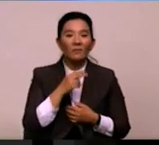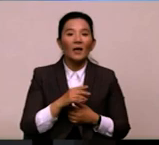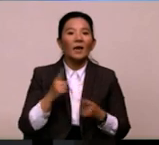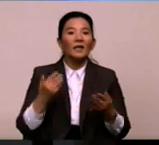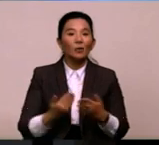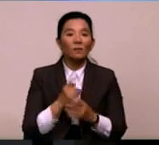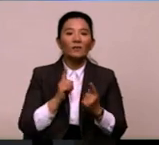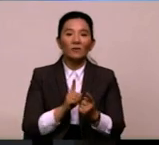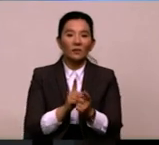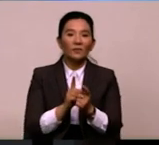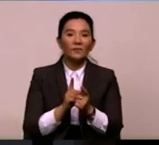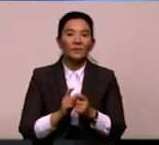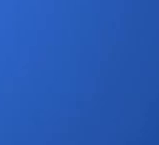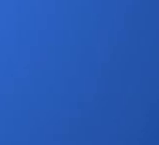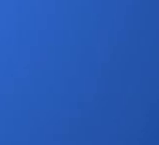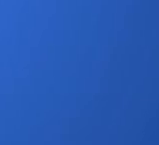До скорых встреч!